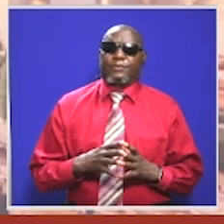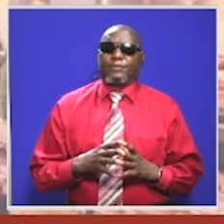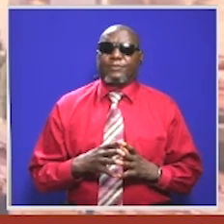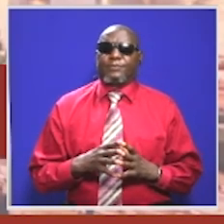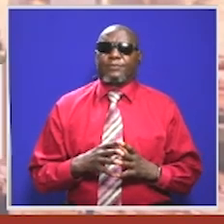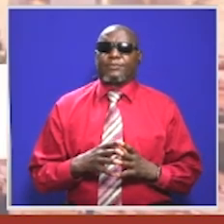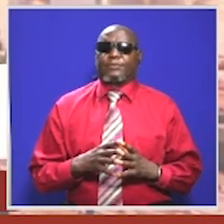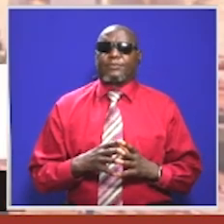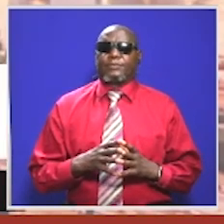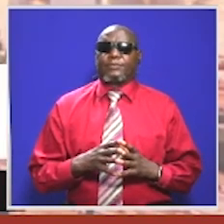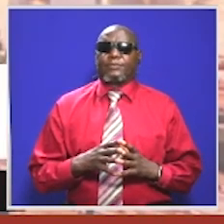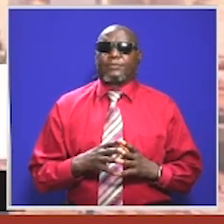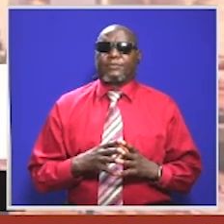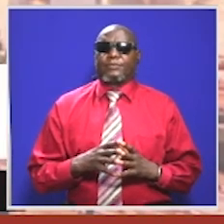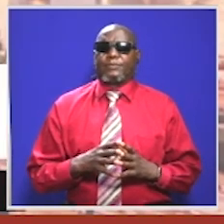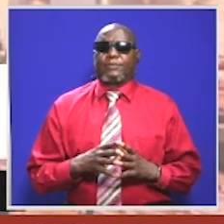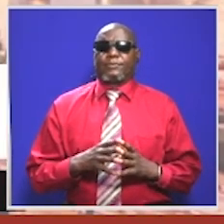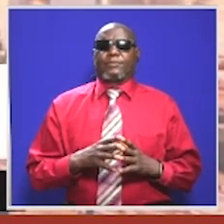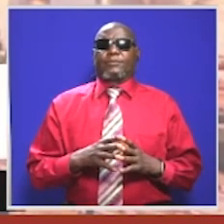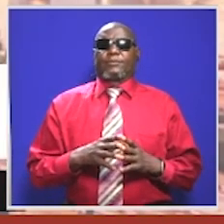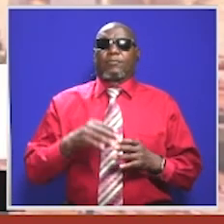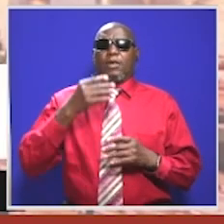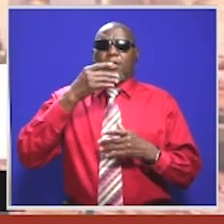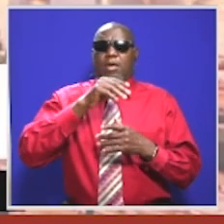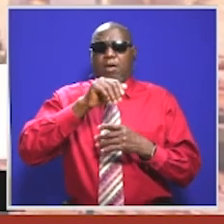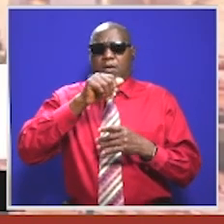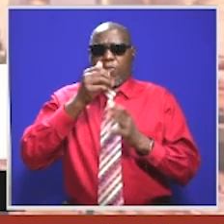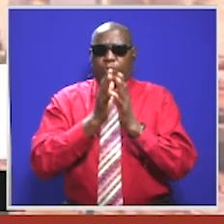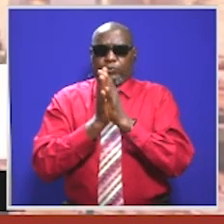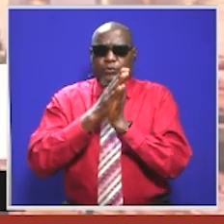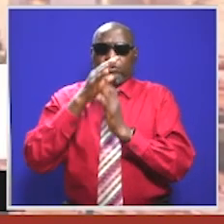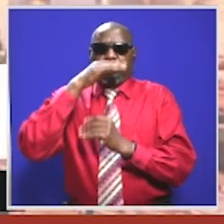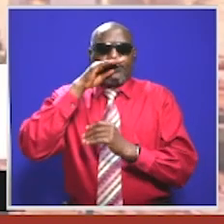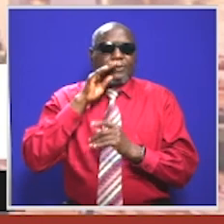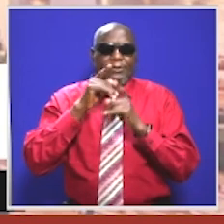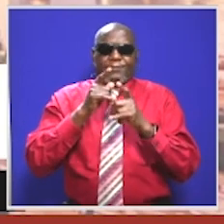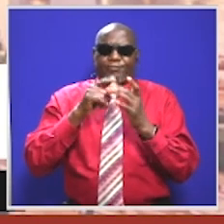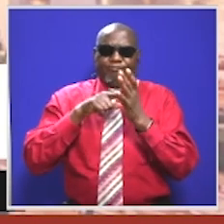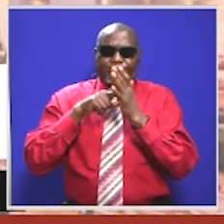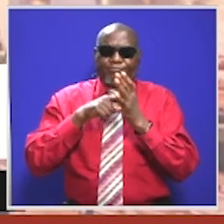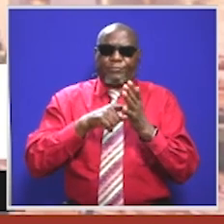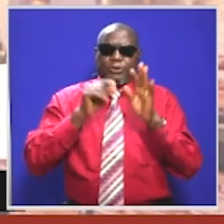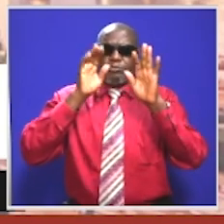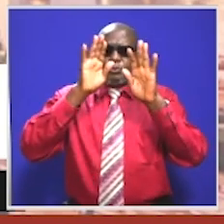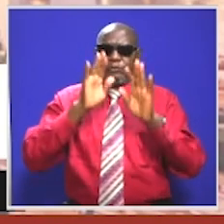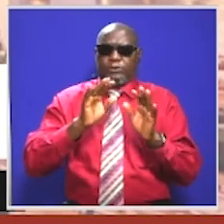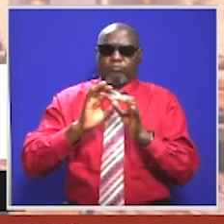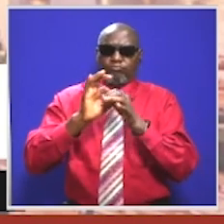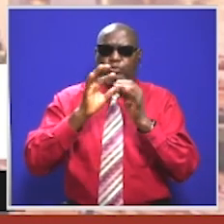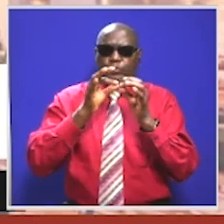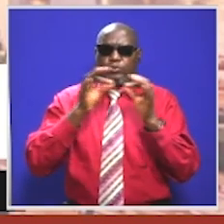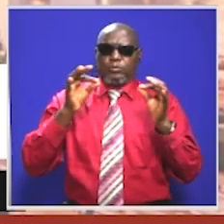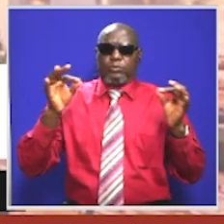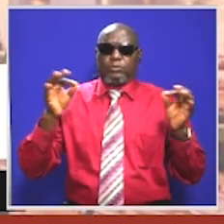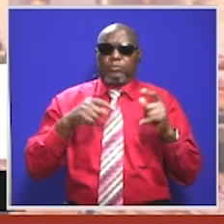Kwingineko, mkuu wa mawaziri na waziri wa mambo ya nje Musalia Mudavadi amesisitiza umuhimu mkubwa wa ushirikiano wa muda mrefu katika